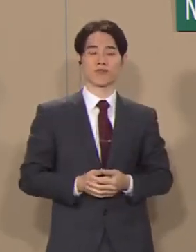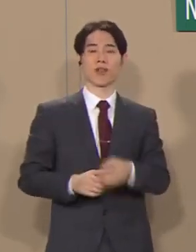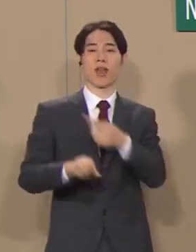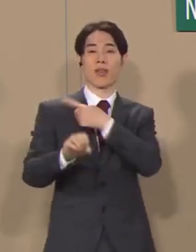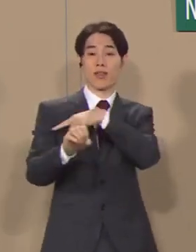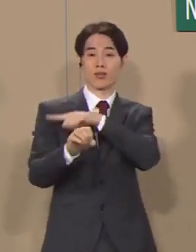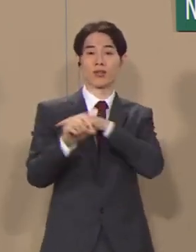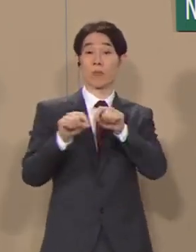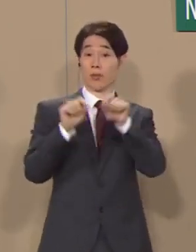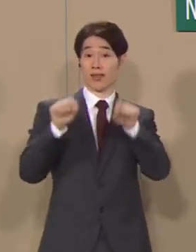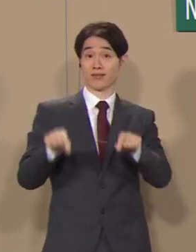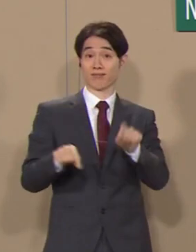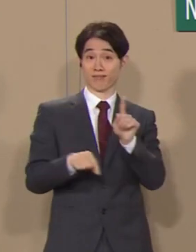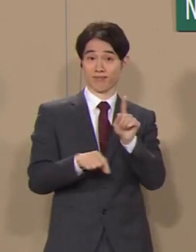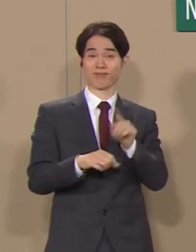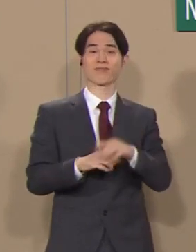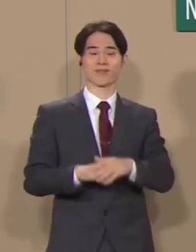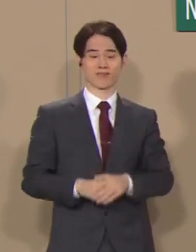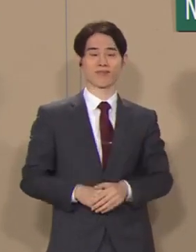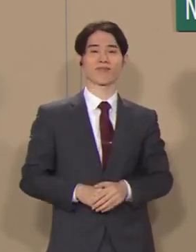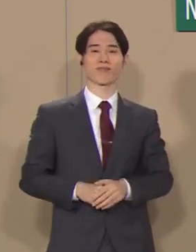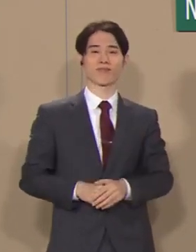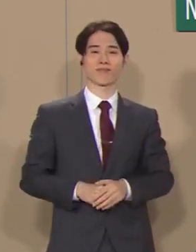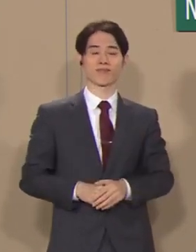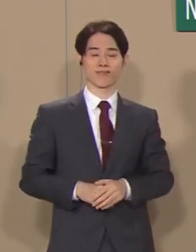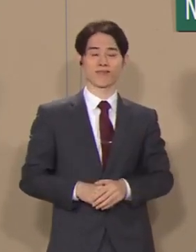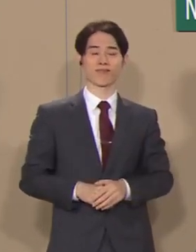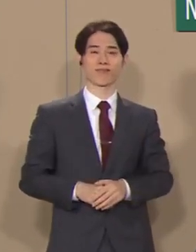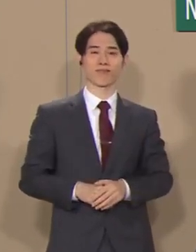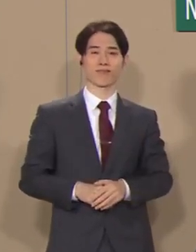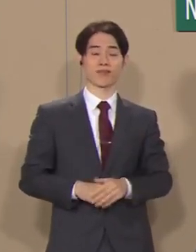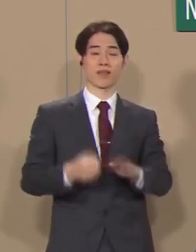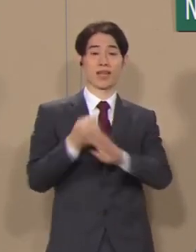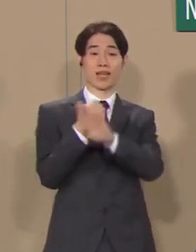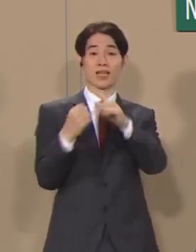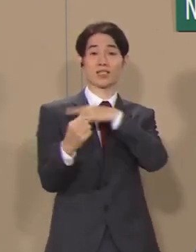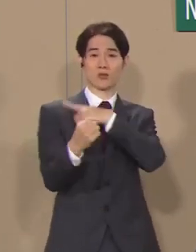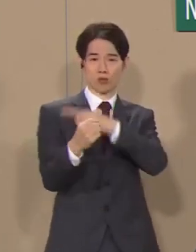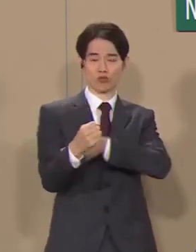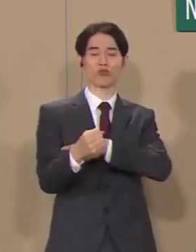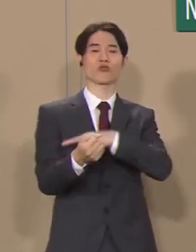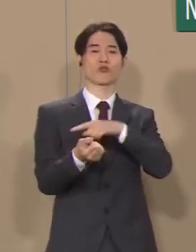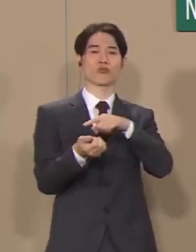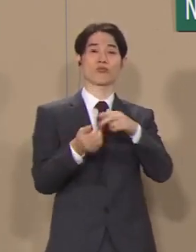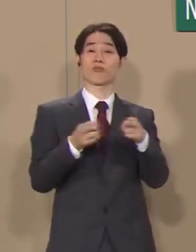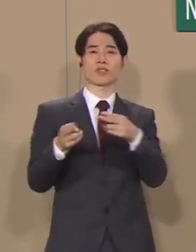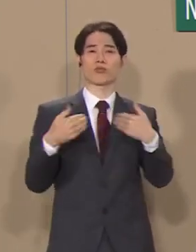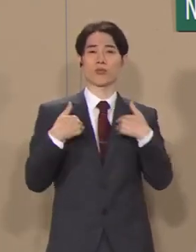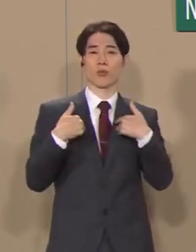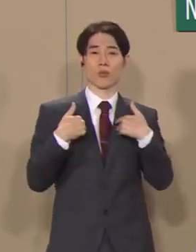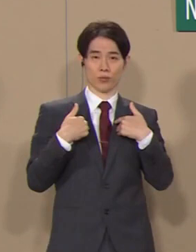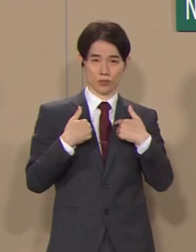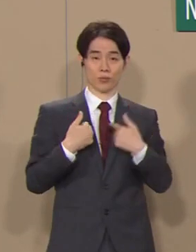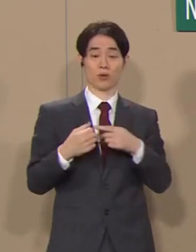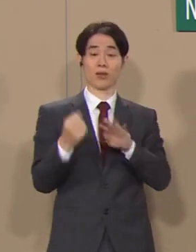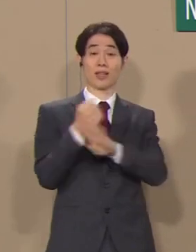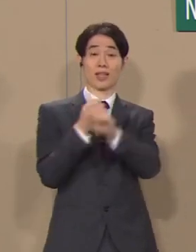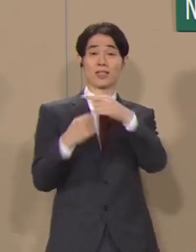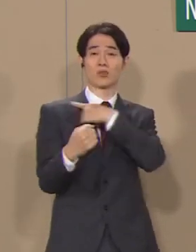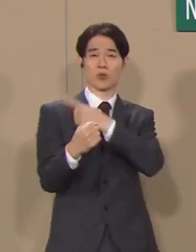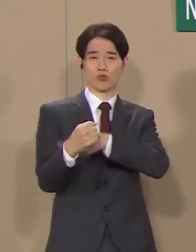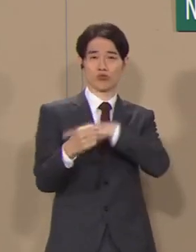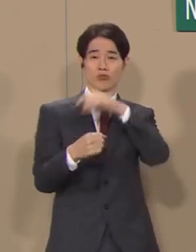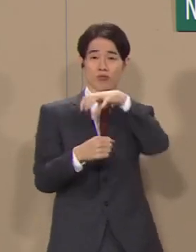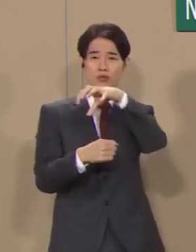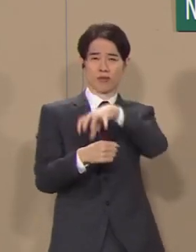エネルギーの問題ですはっきり言います原子力を活用します原子力の力無限で